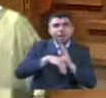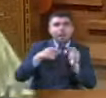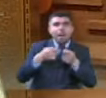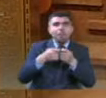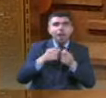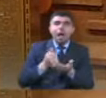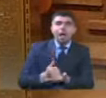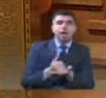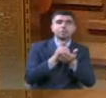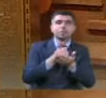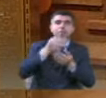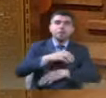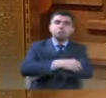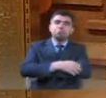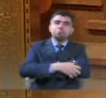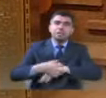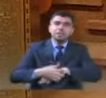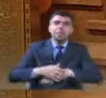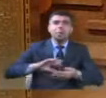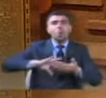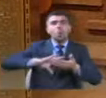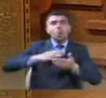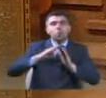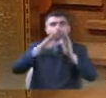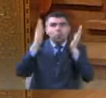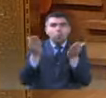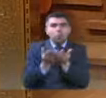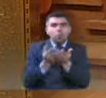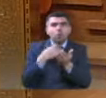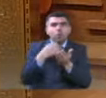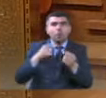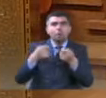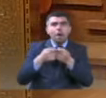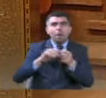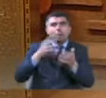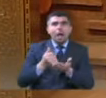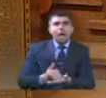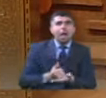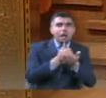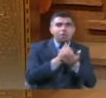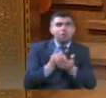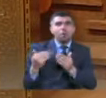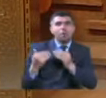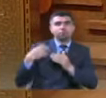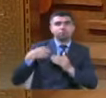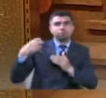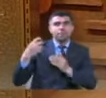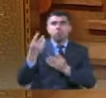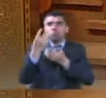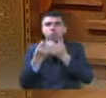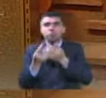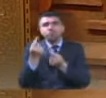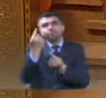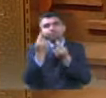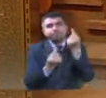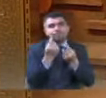هو التوجه اللي عندنا، بحال التوجه ديالنا في كل شيء. اللي ما عندوش مره وحده ناخذوا بيدو، واللي عنده الفوق شي شويه الا حتى ناخذ منه واحد